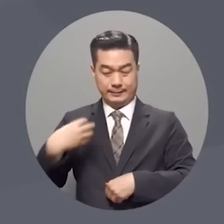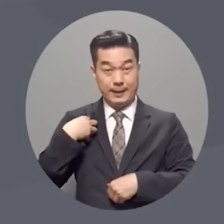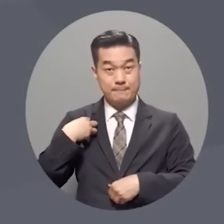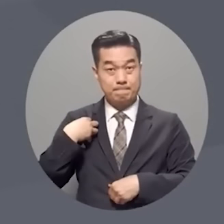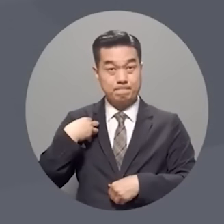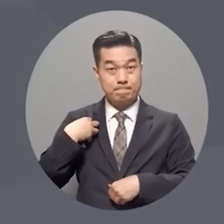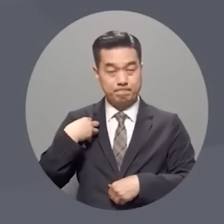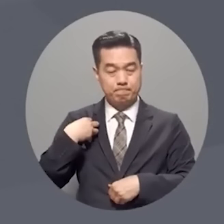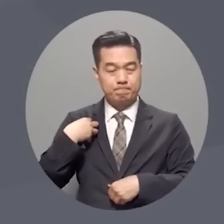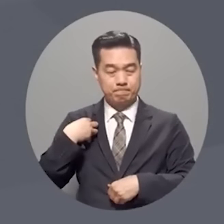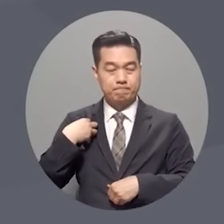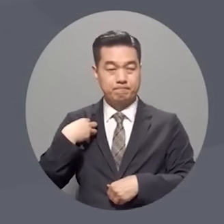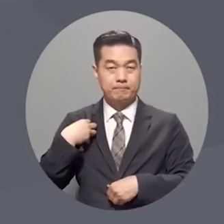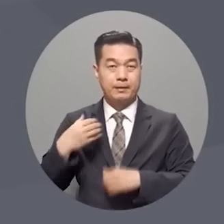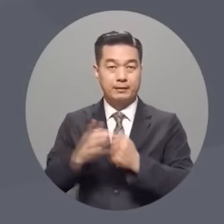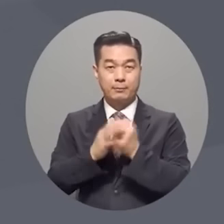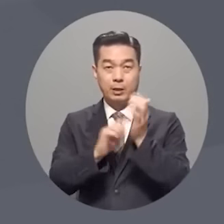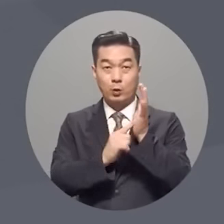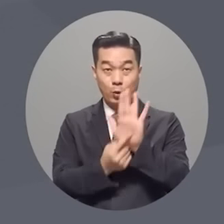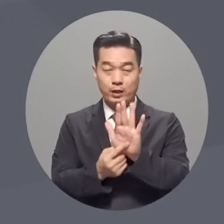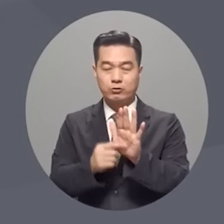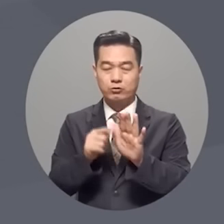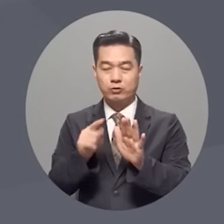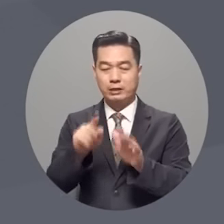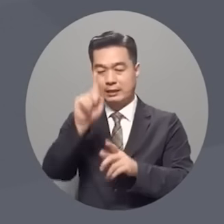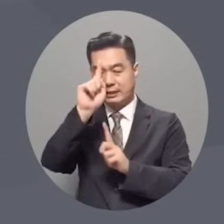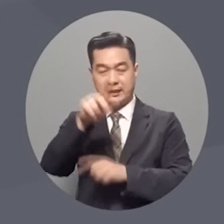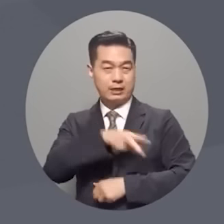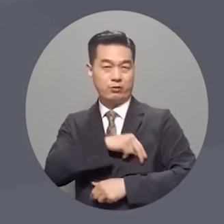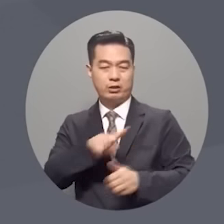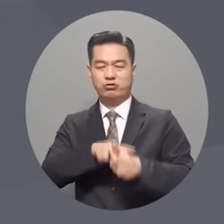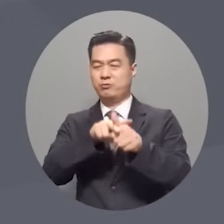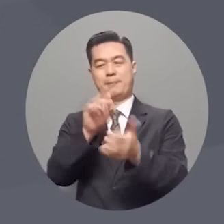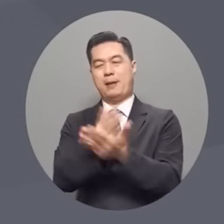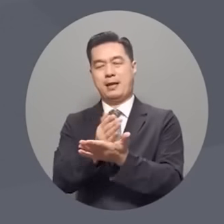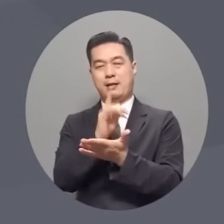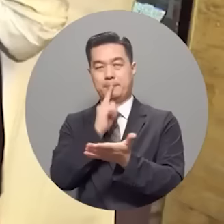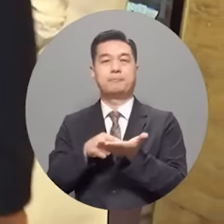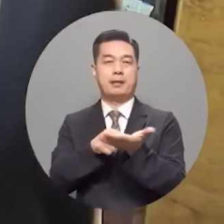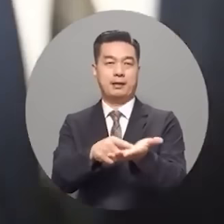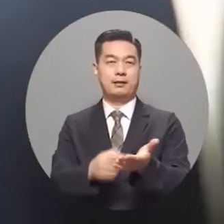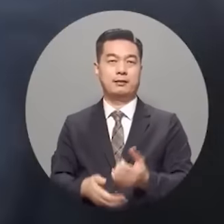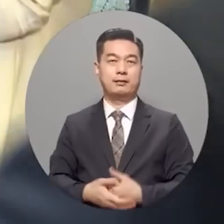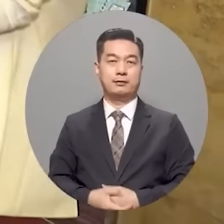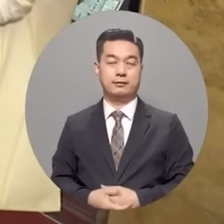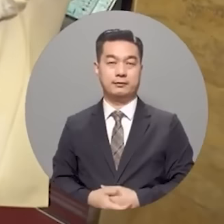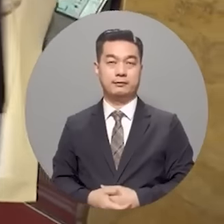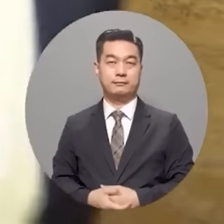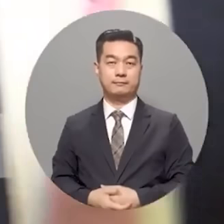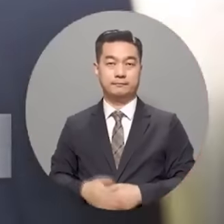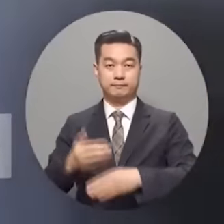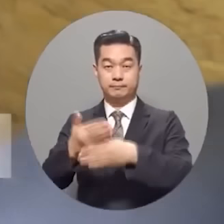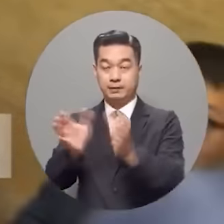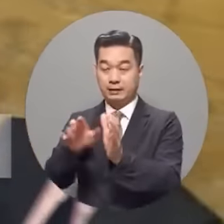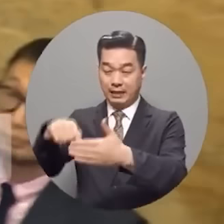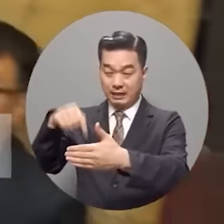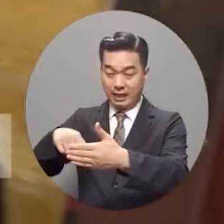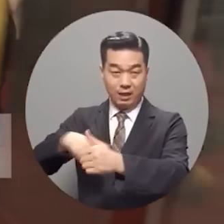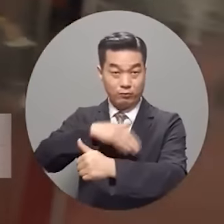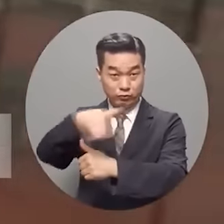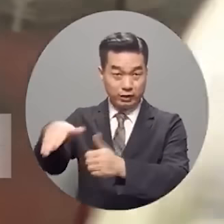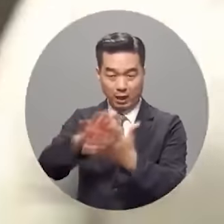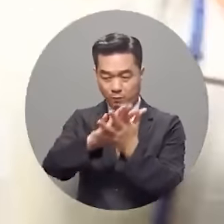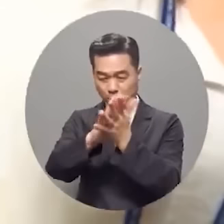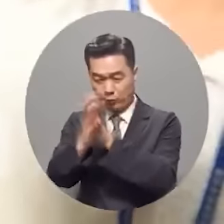수 있다며 공개적으로 이 의원의 불출마를 촉구하고 나섰습니다. 당내 기류가 뒤집히면서